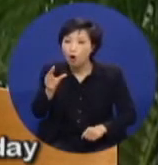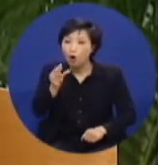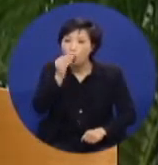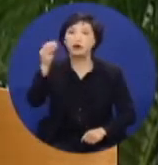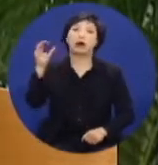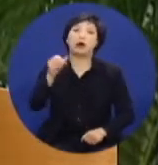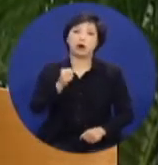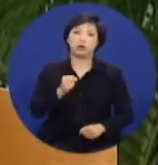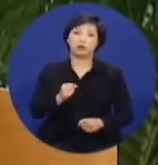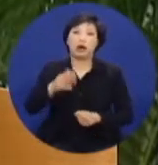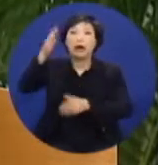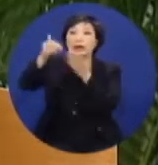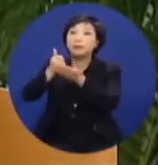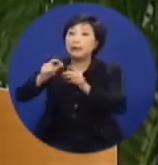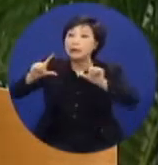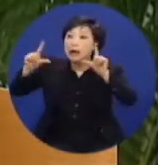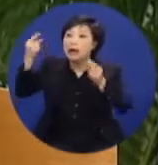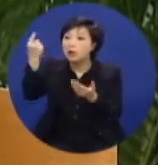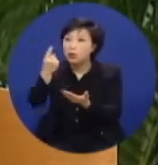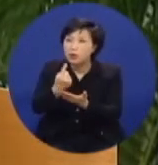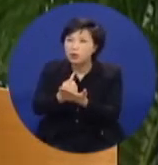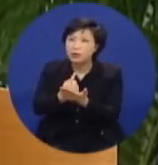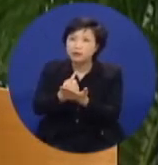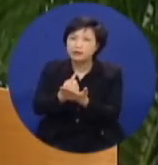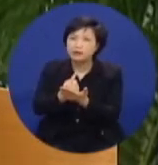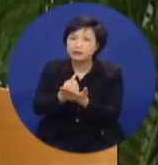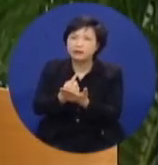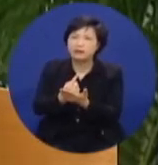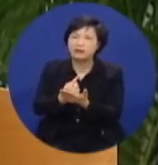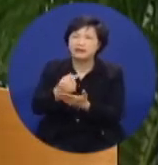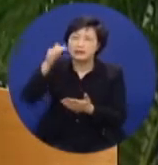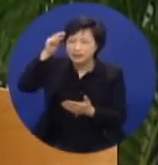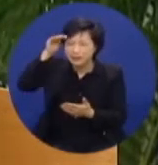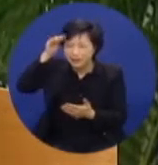컴으로 하나님이 날이 임하기를 바라보고